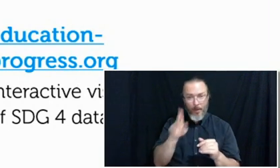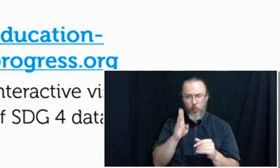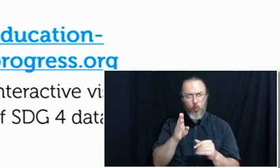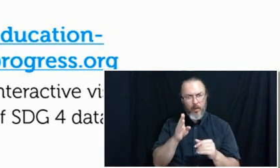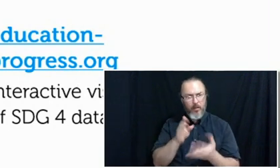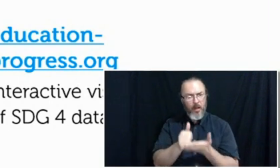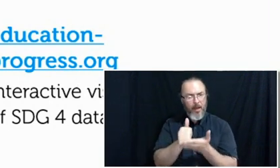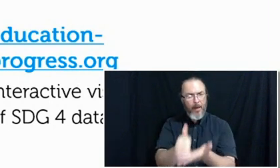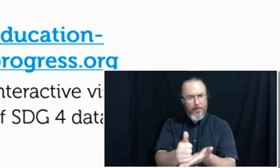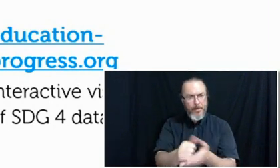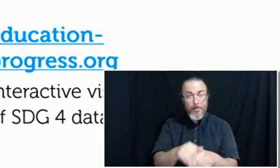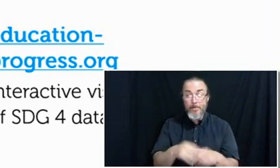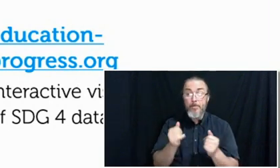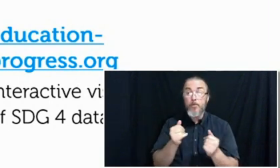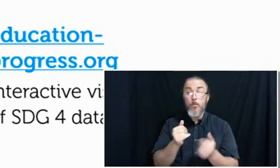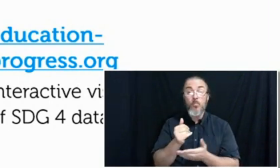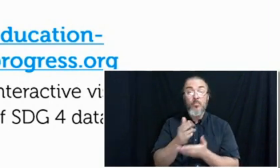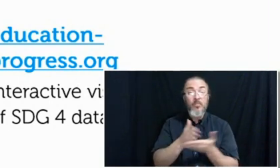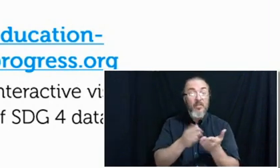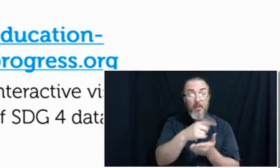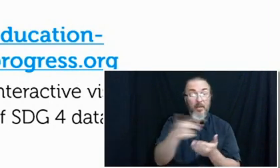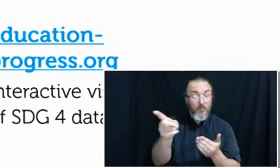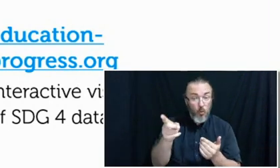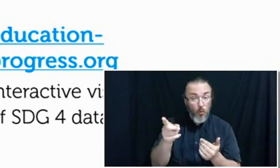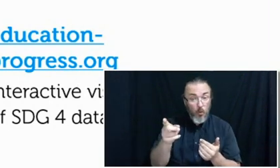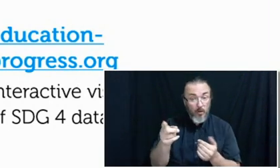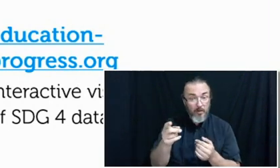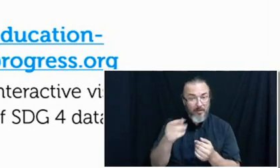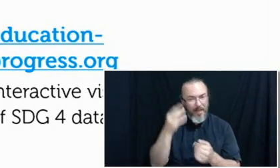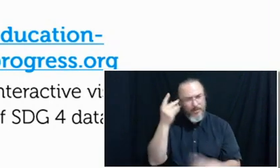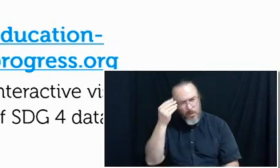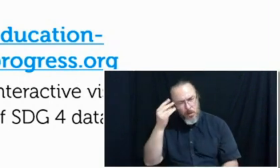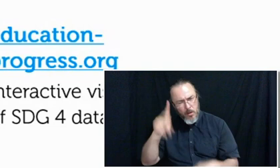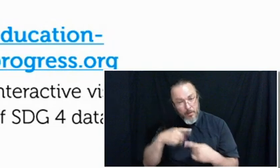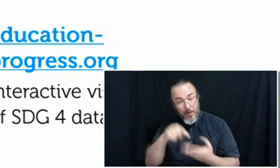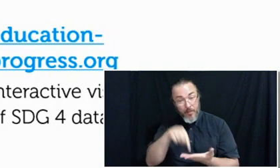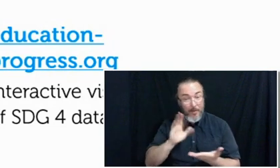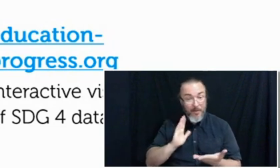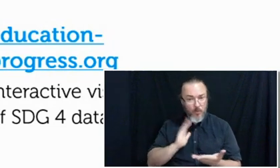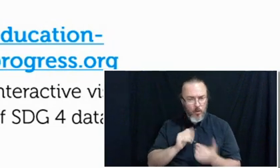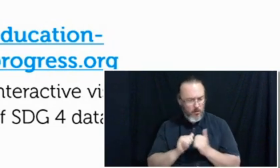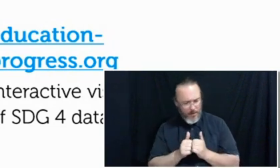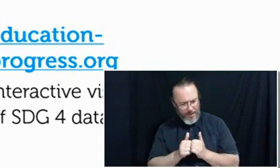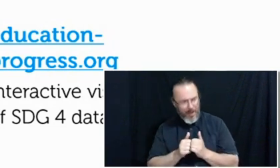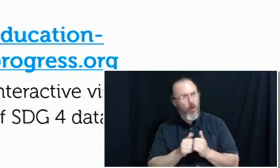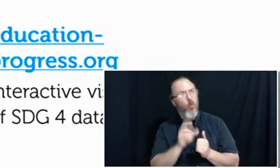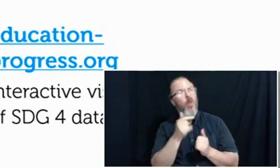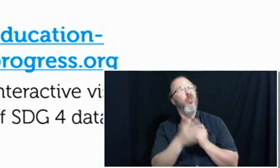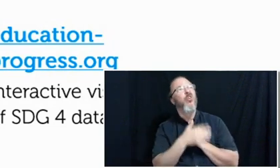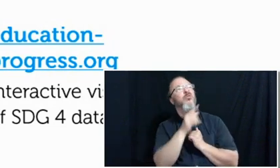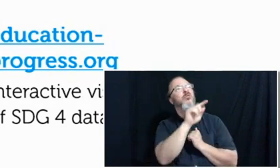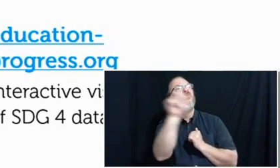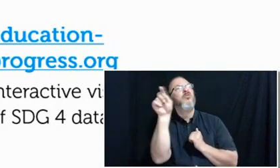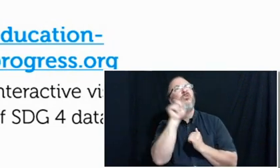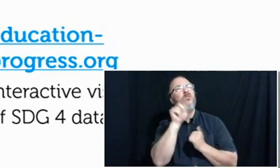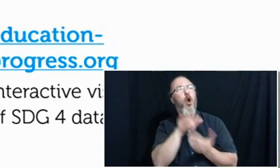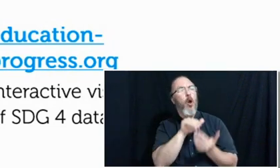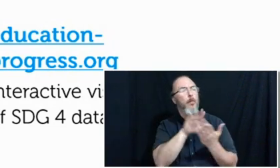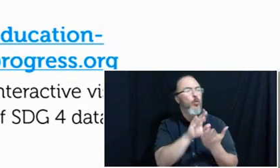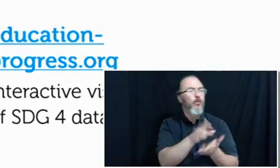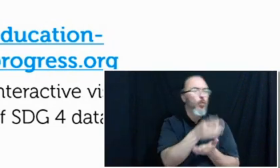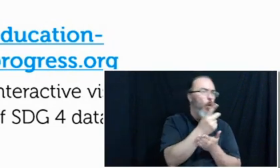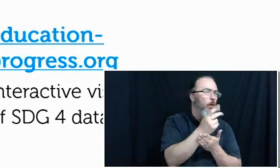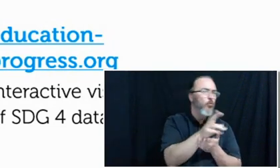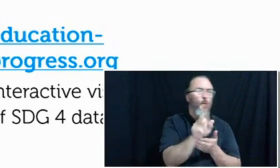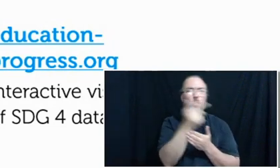web Peer vise à répondre à ce besoin. Ceux qui s'intéressent à l'éducation comparative se sont posé la question, quelle est l'approche de